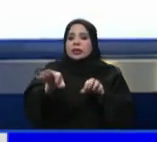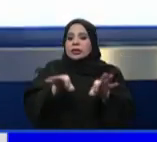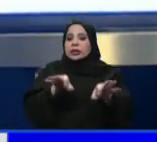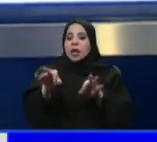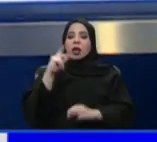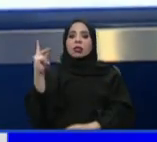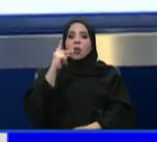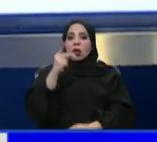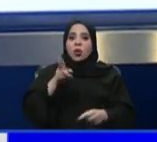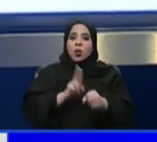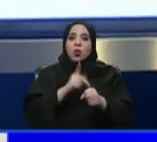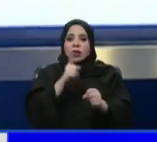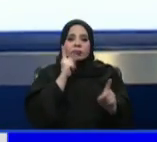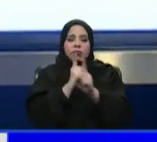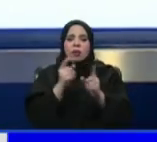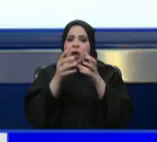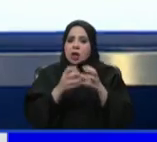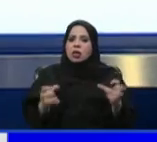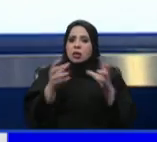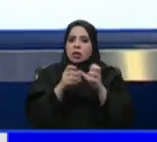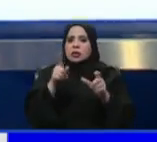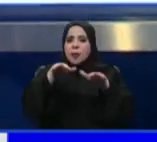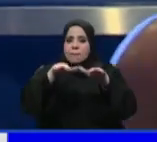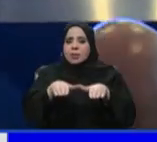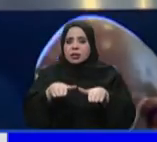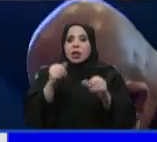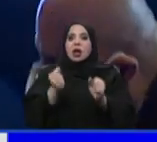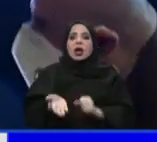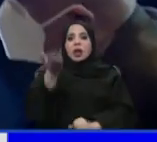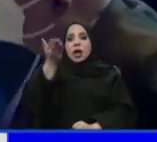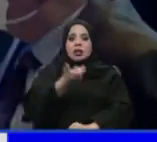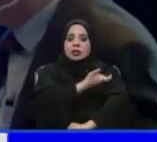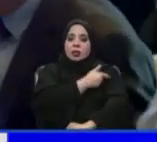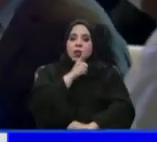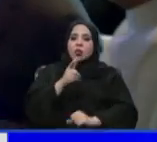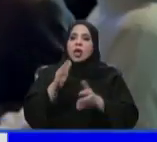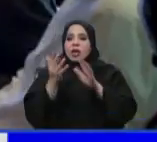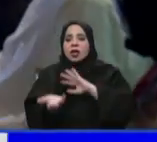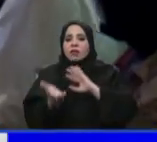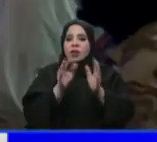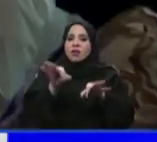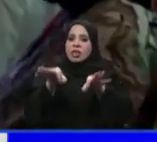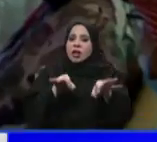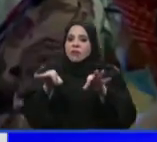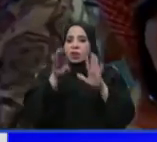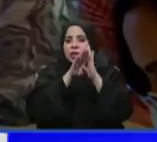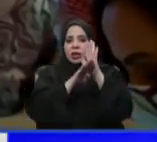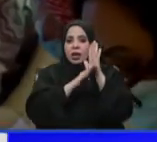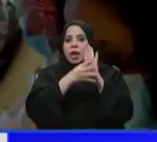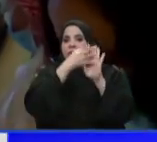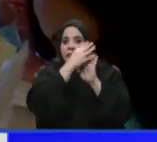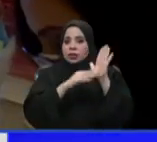استمع الوفد للشرح المقدم عن دور المجلس الأعلى للصحة في وضع ومتابعة تنفيذ الخطة الوطنية